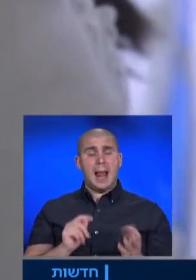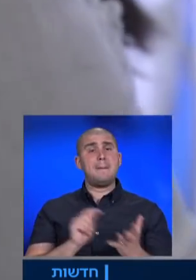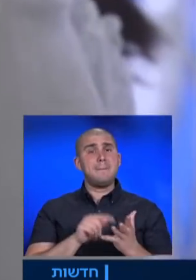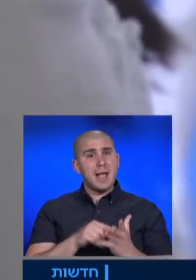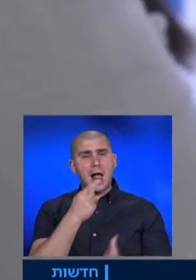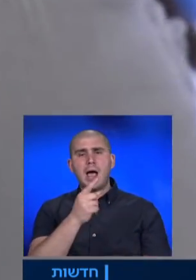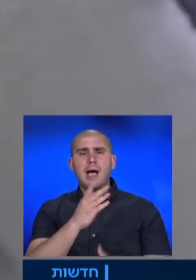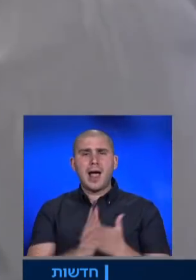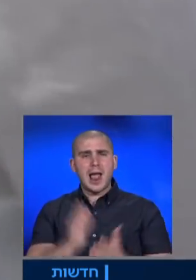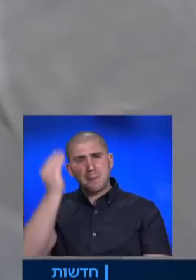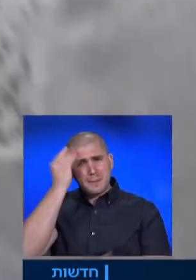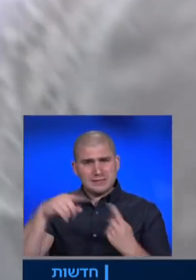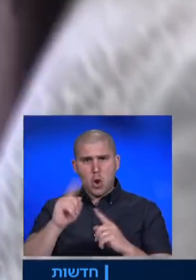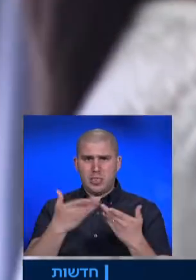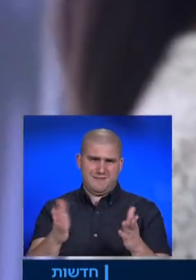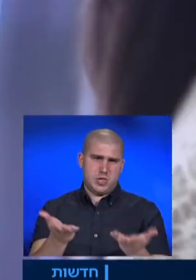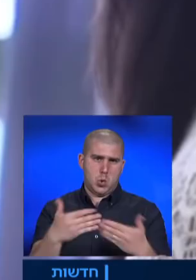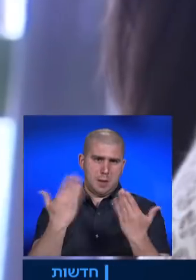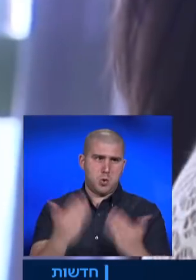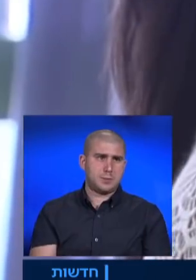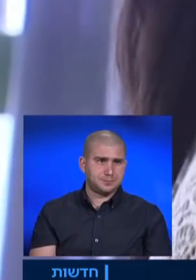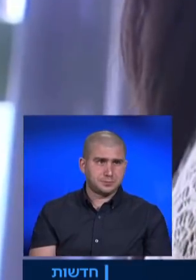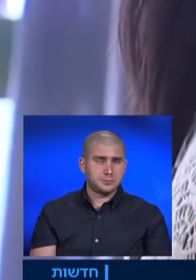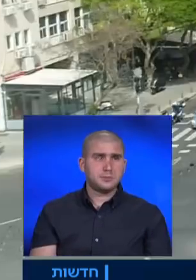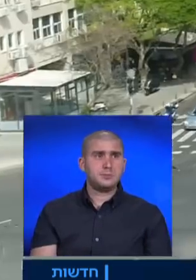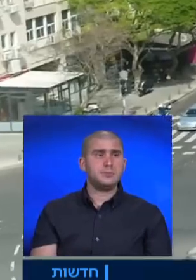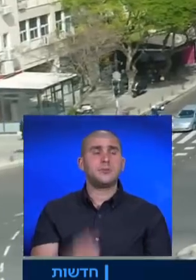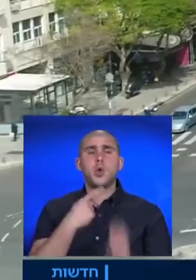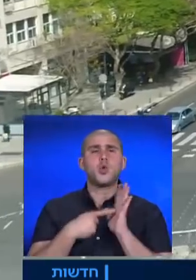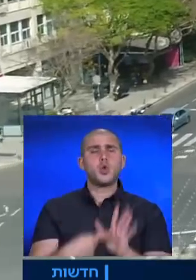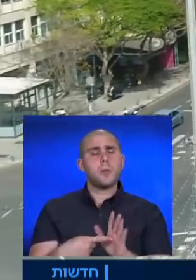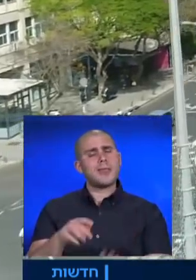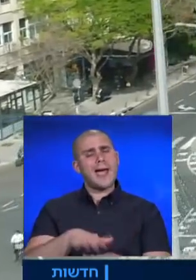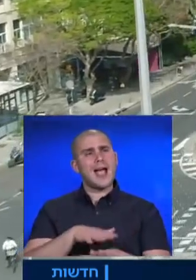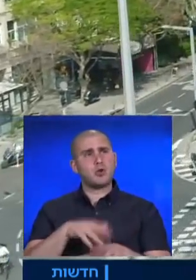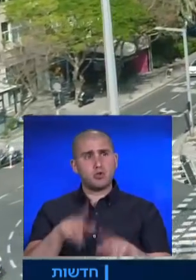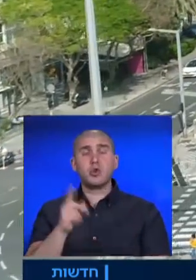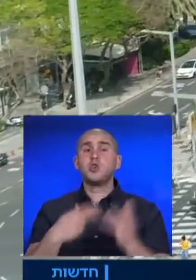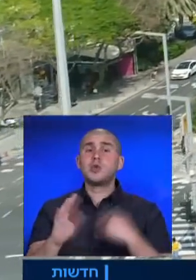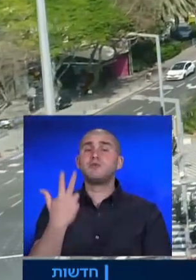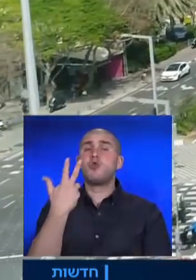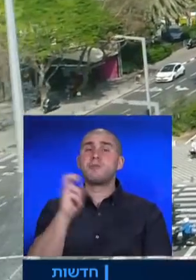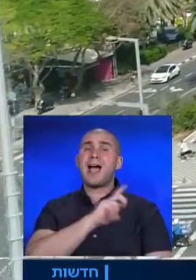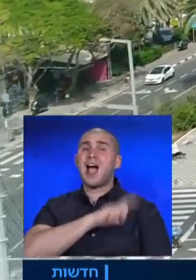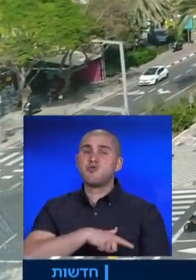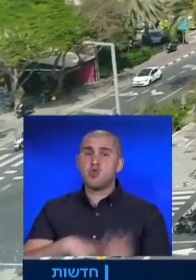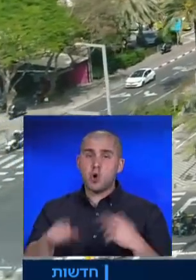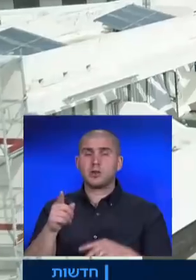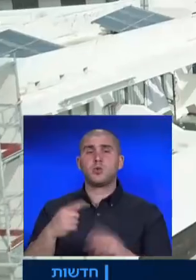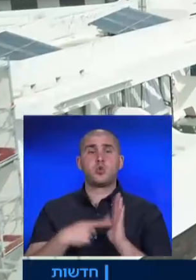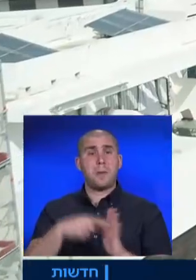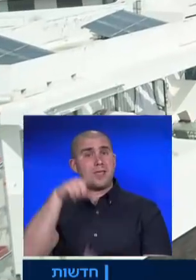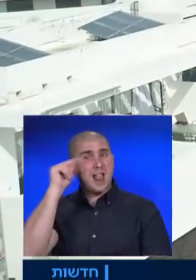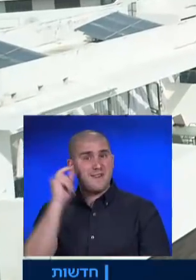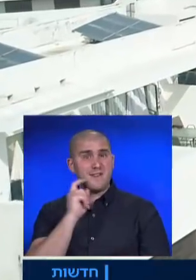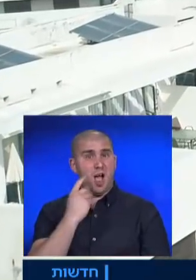הספר נפתחו הבוקר. אז אמרנו כל מיני דוגמאות של רגשות, נכון? יותר מ-30 רשויות, בראשן תל אביב ורמת גן,